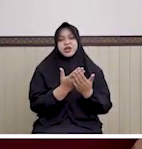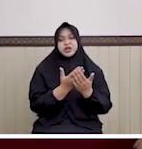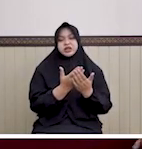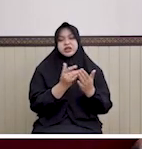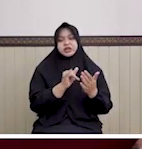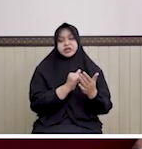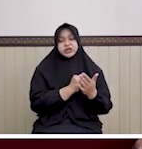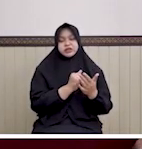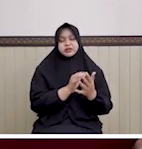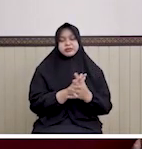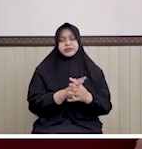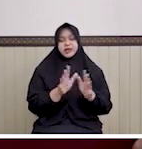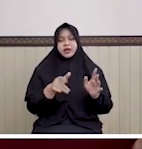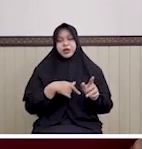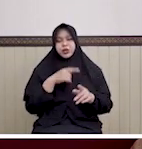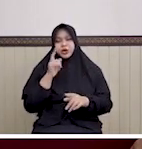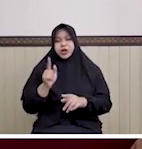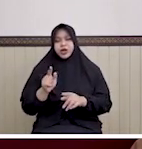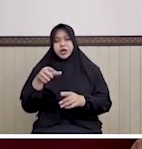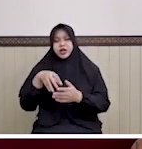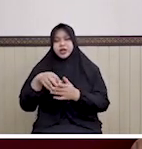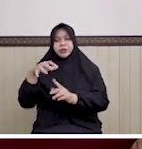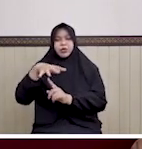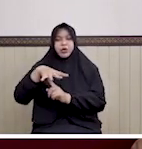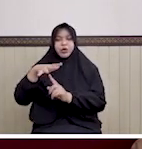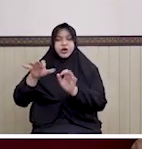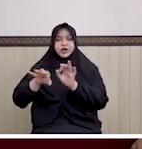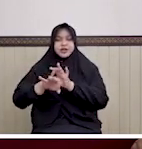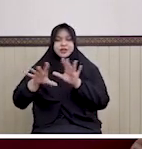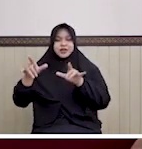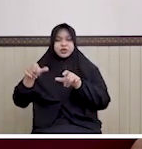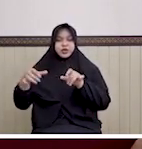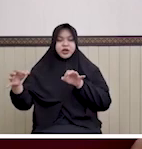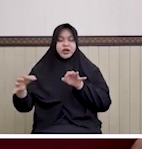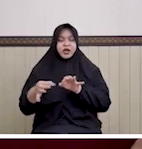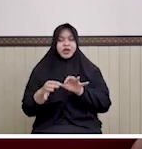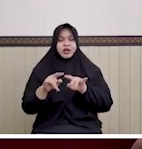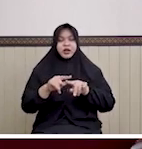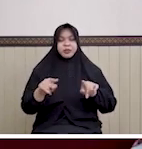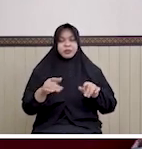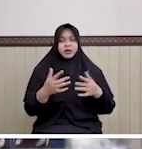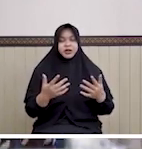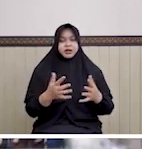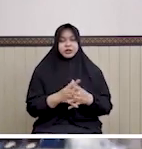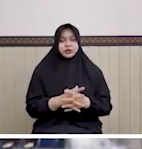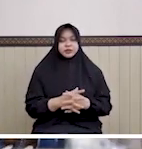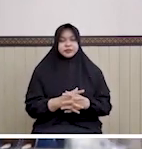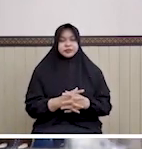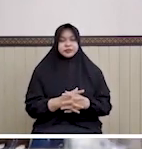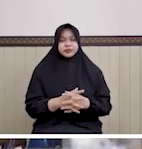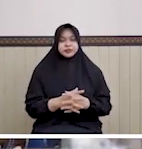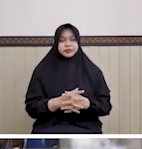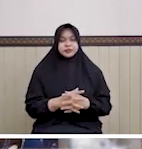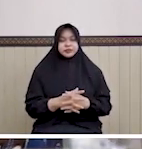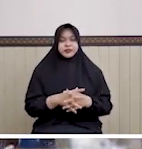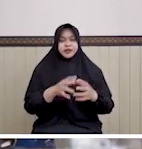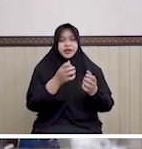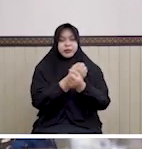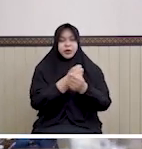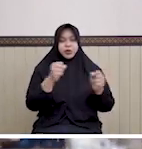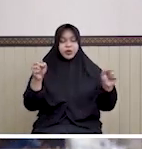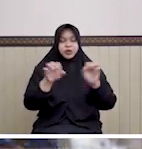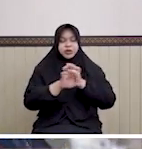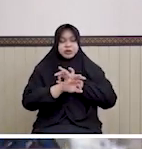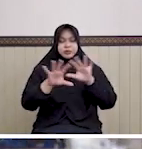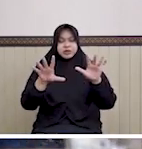tentunya akan karena dia berada di pondok ini khasnya orang terdekat Tetapi kalau kalau tenang berkuasanya berkuasanya lebih pikir